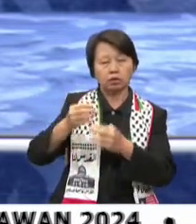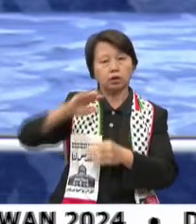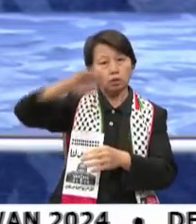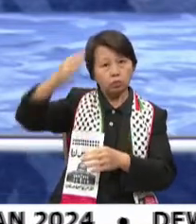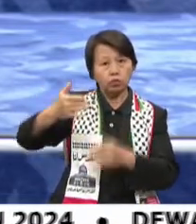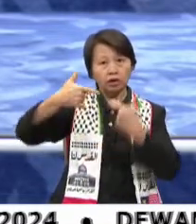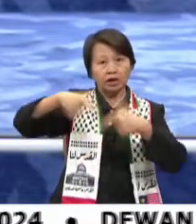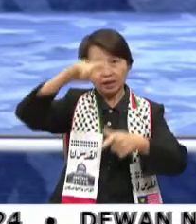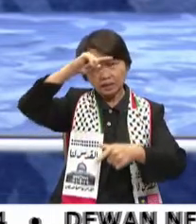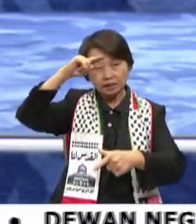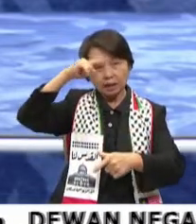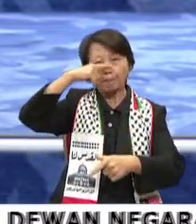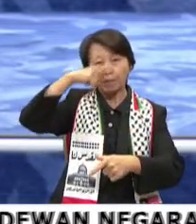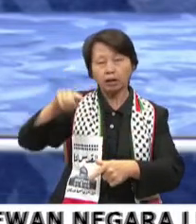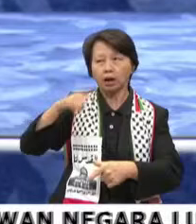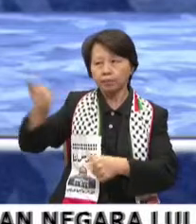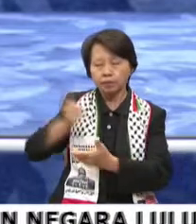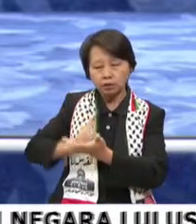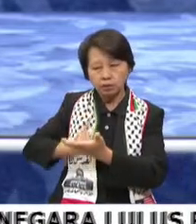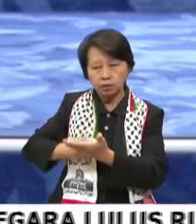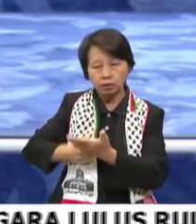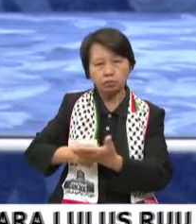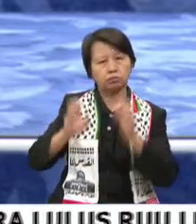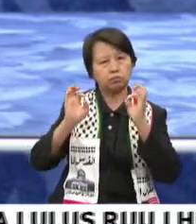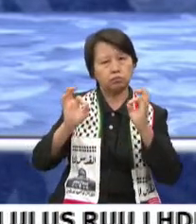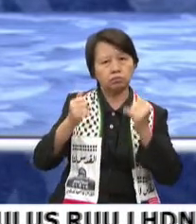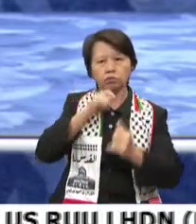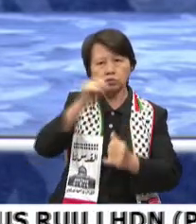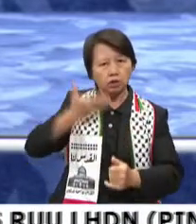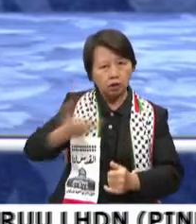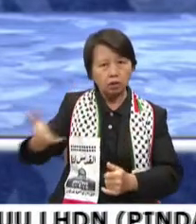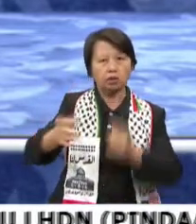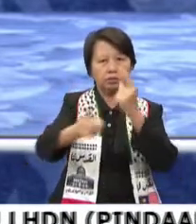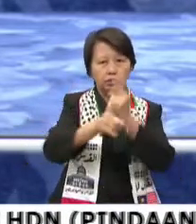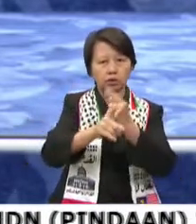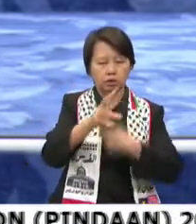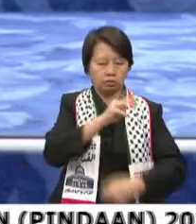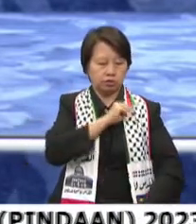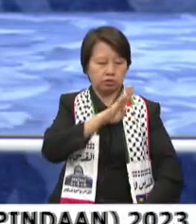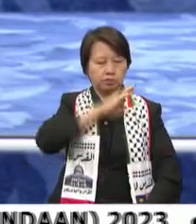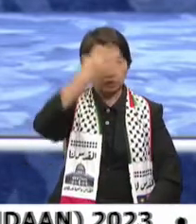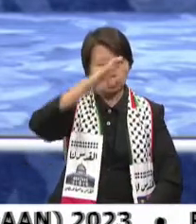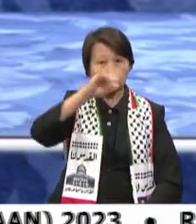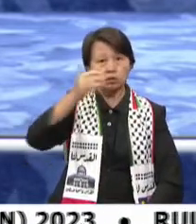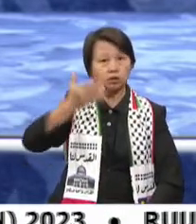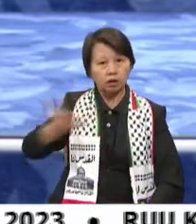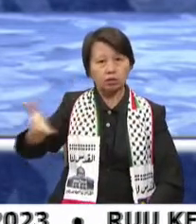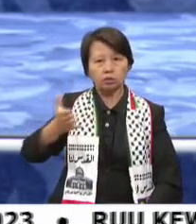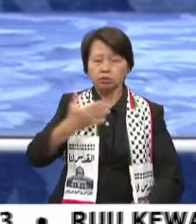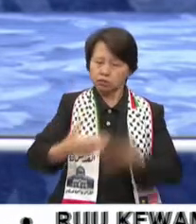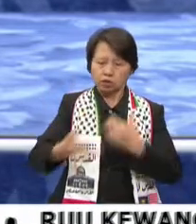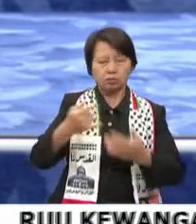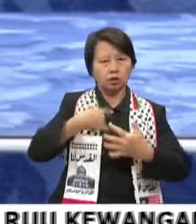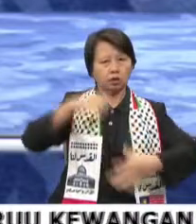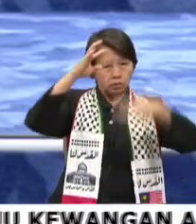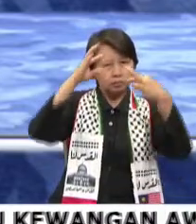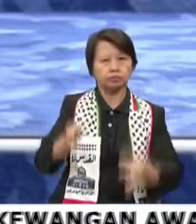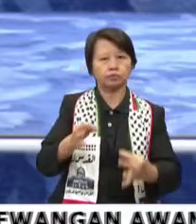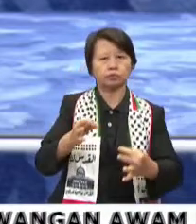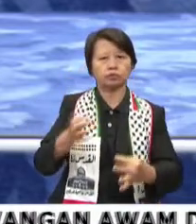hitam berunding dan memang tidak Diundang menteri besar Perlis dan Kedah saya putuskan